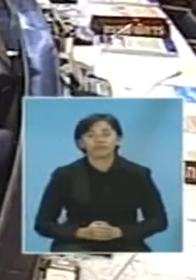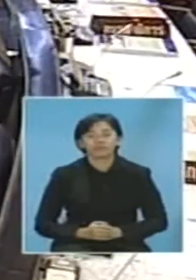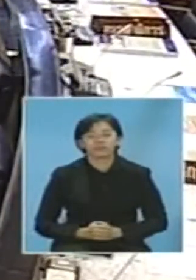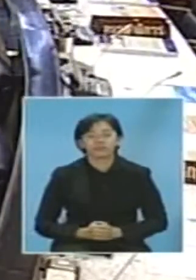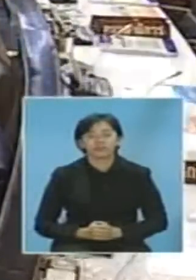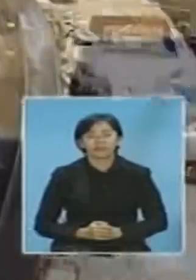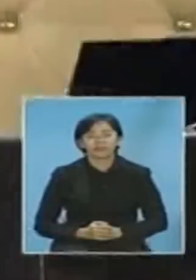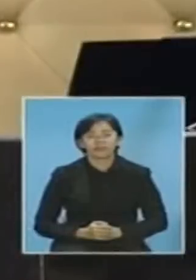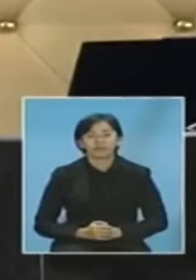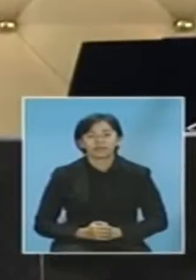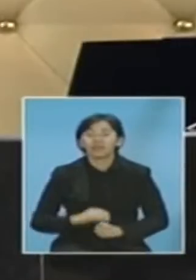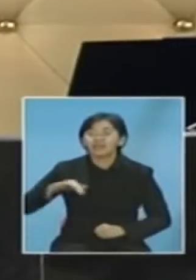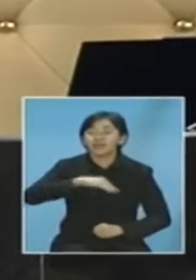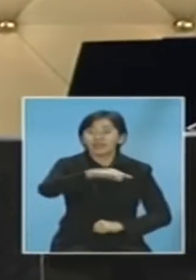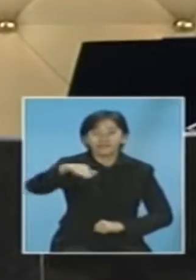ท่านสมาชิกครับ